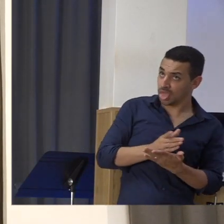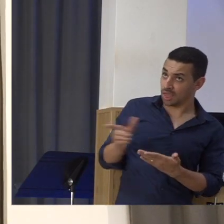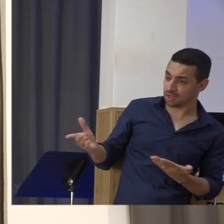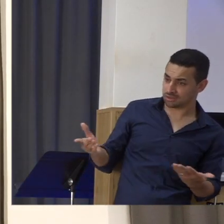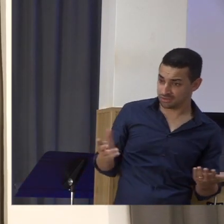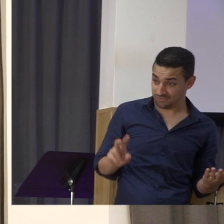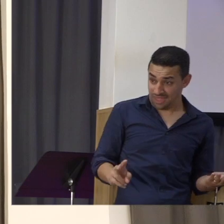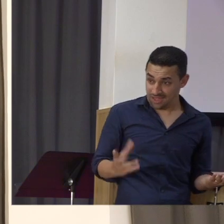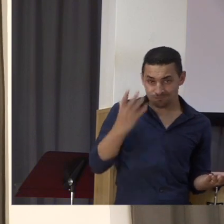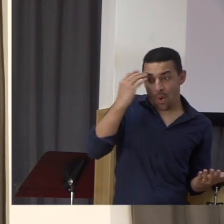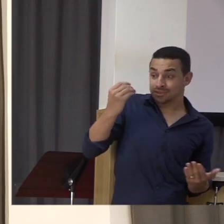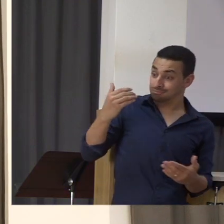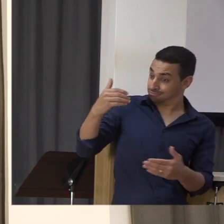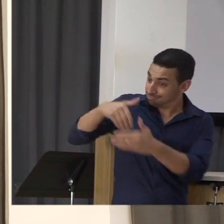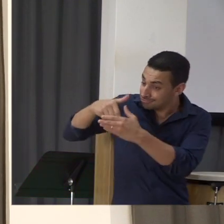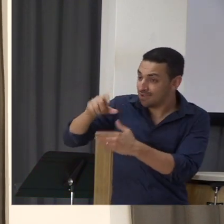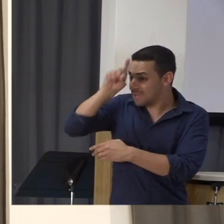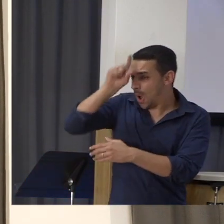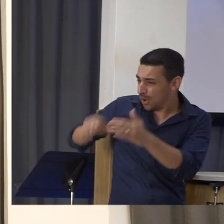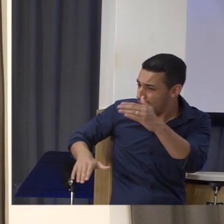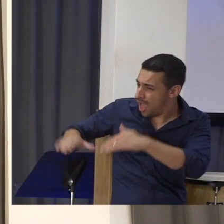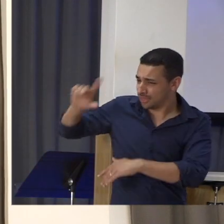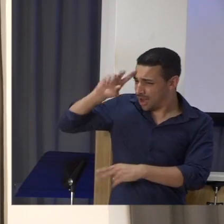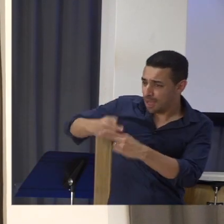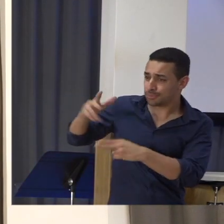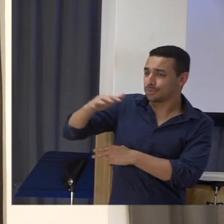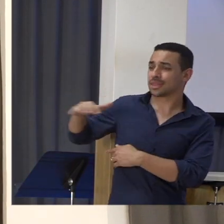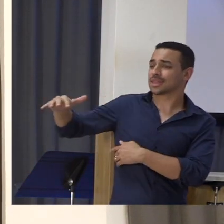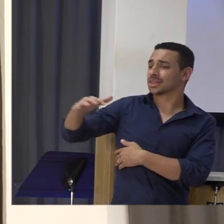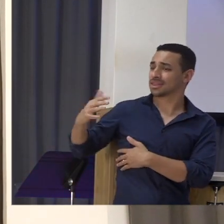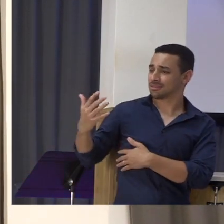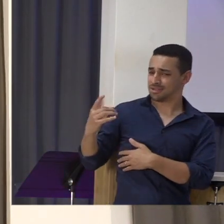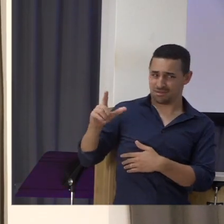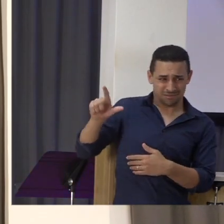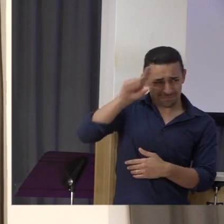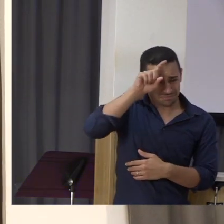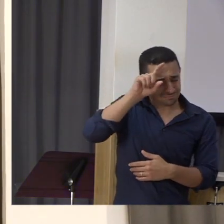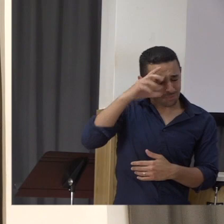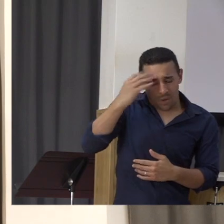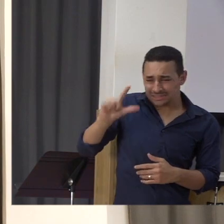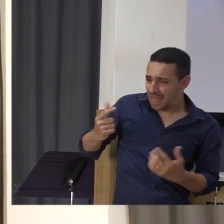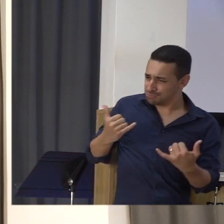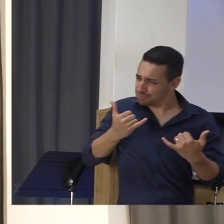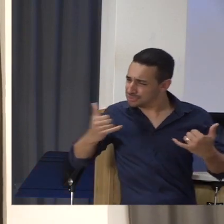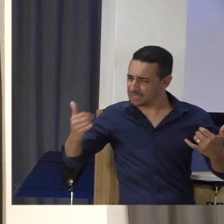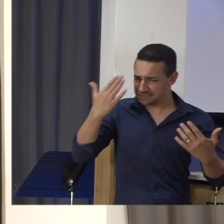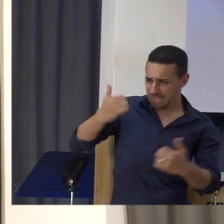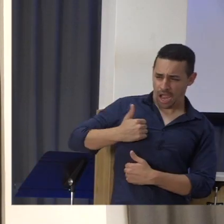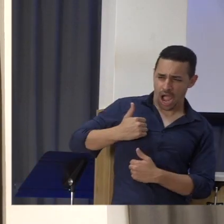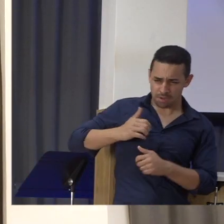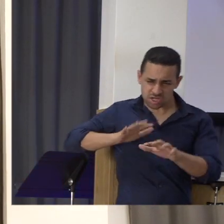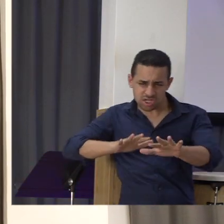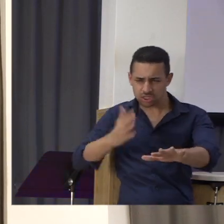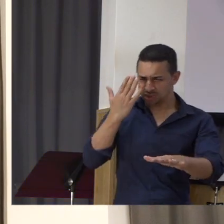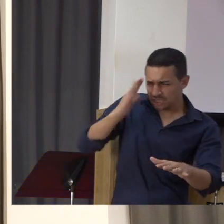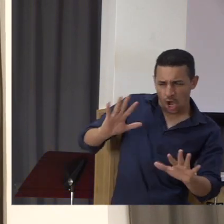C'est vrai, Moïse a grandi dans la maison de Pharaon. Moïse a vu la puissance militaire de Pharaon. Moïse